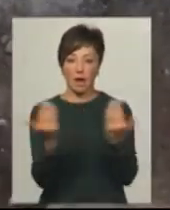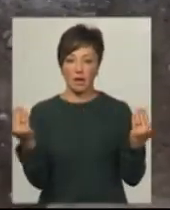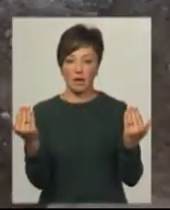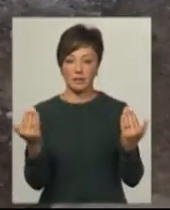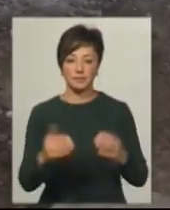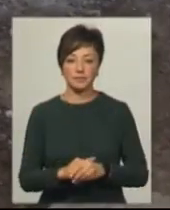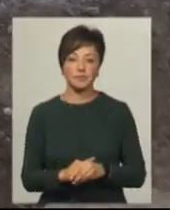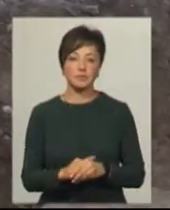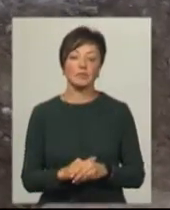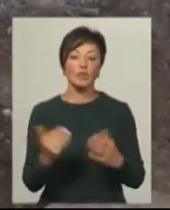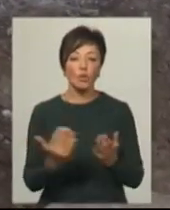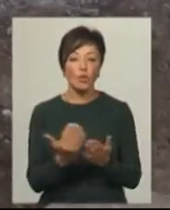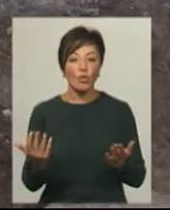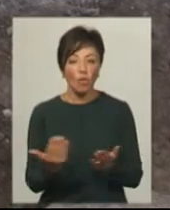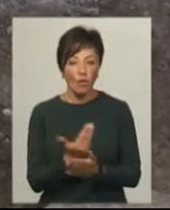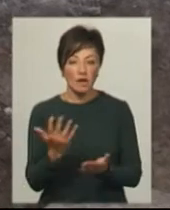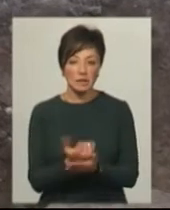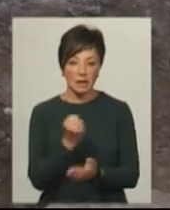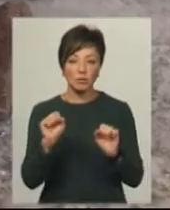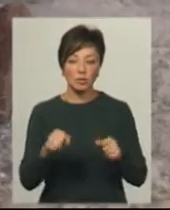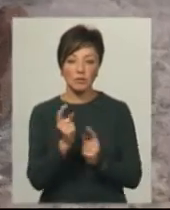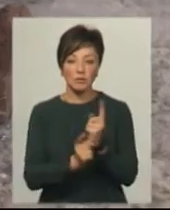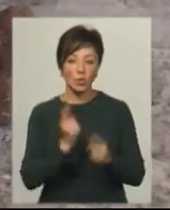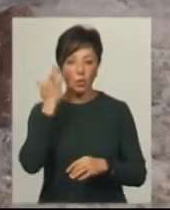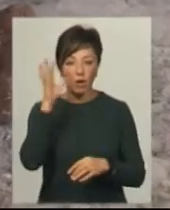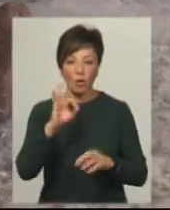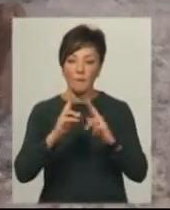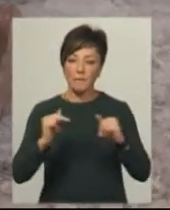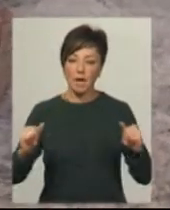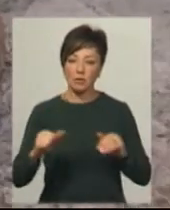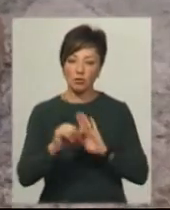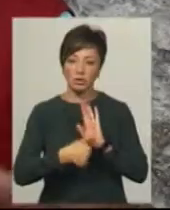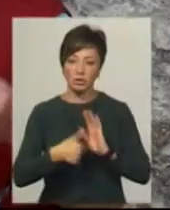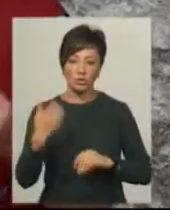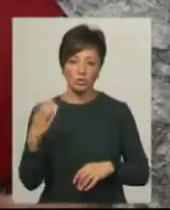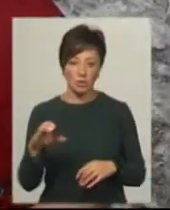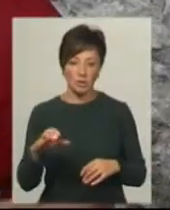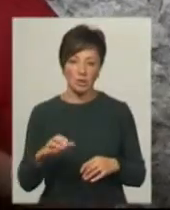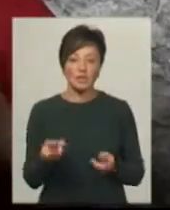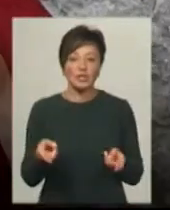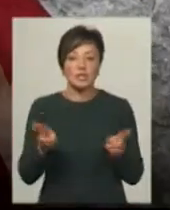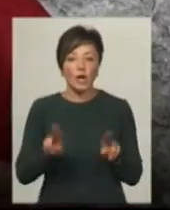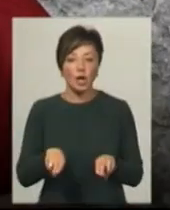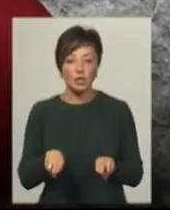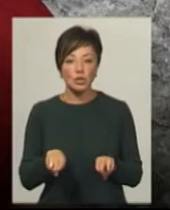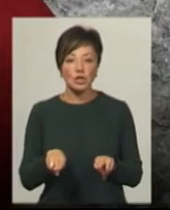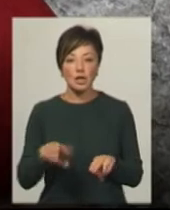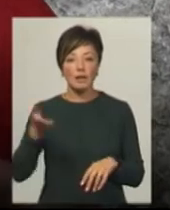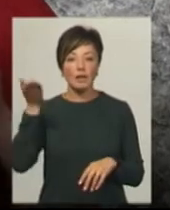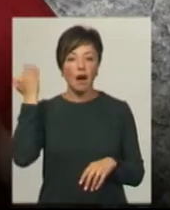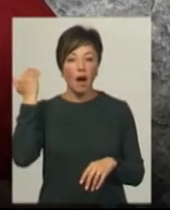Ігоря Западенка, нова знахідка, можливо, змінить існуюче уявлення про палац 16 століття. Залишки